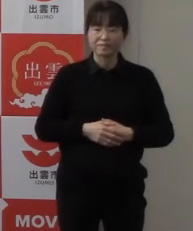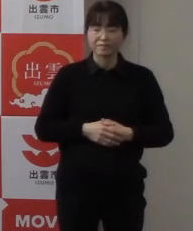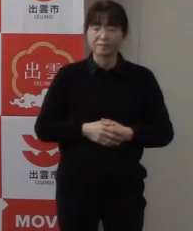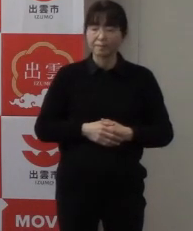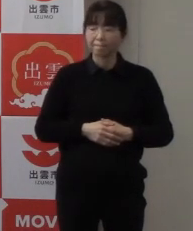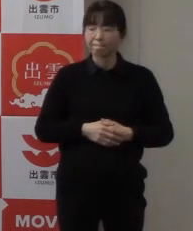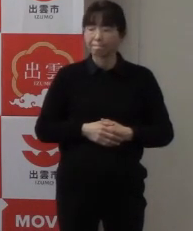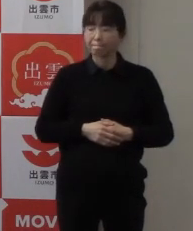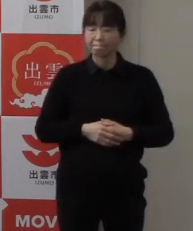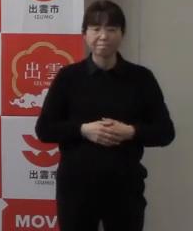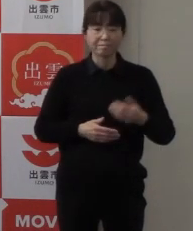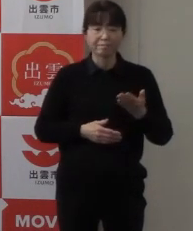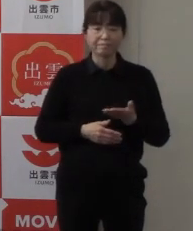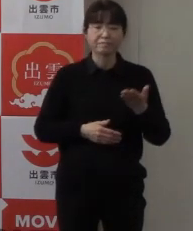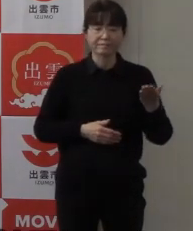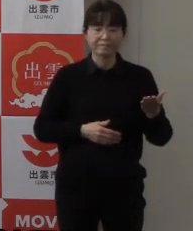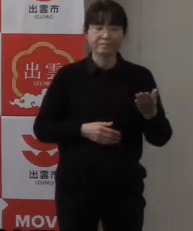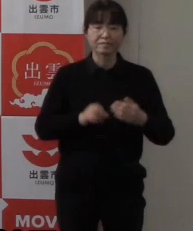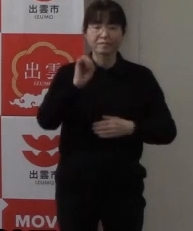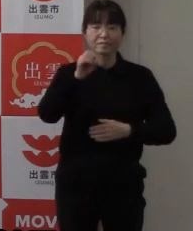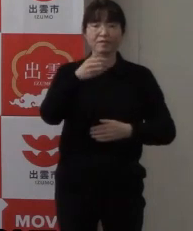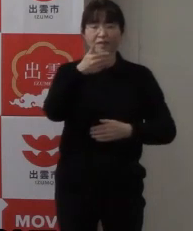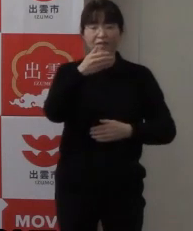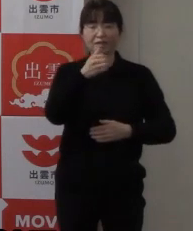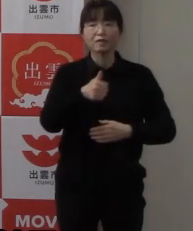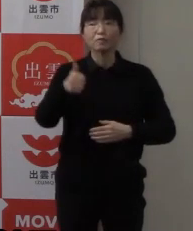それと続いてイクボス宣言と、